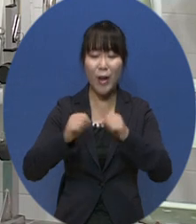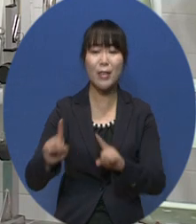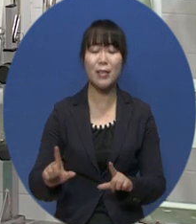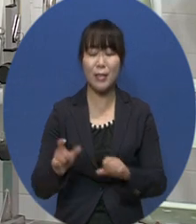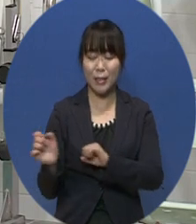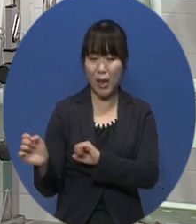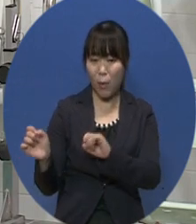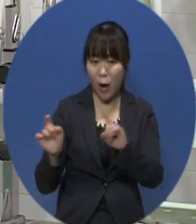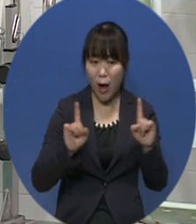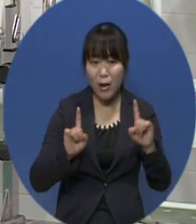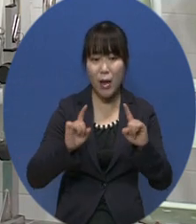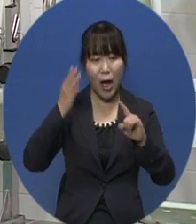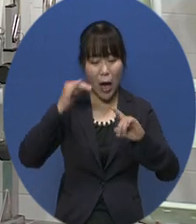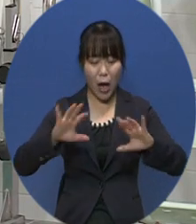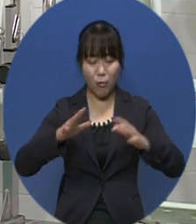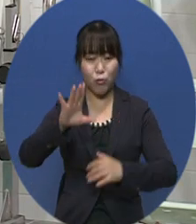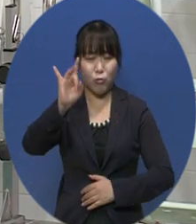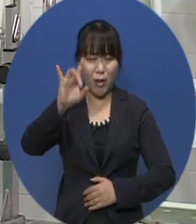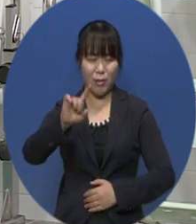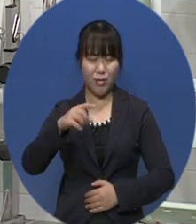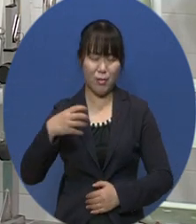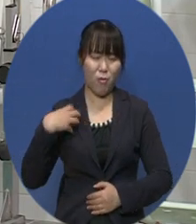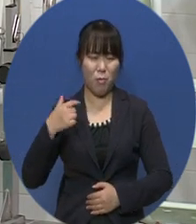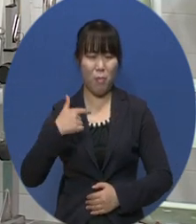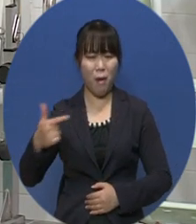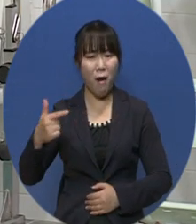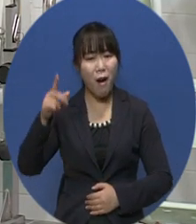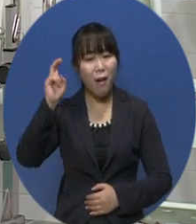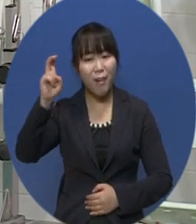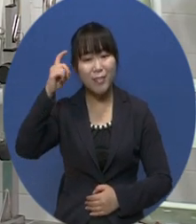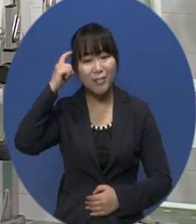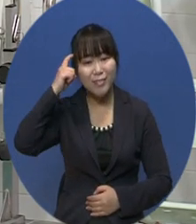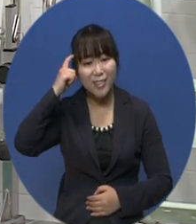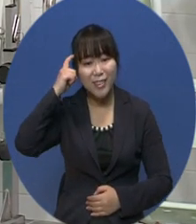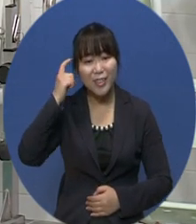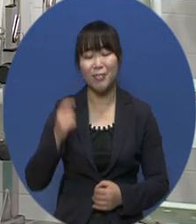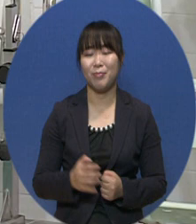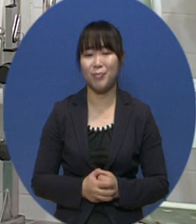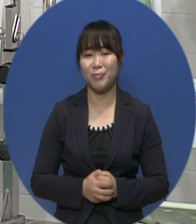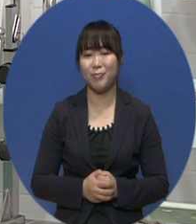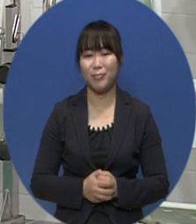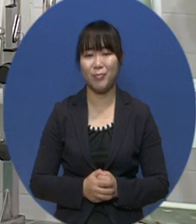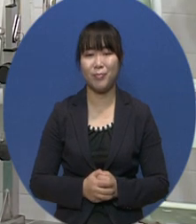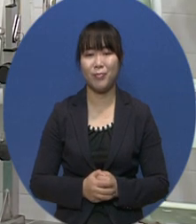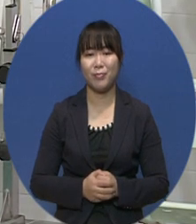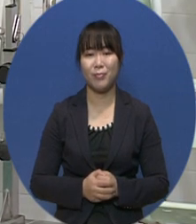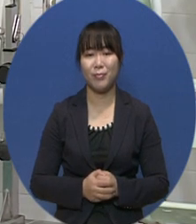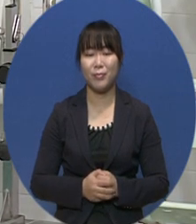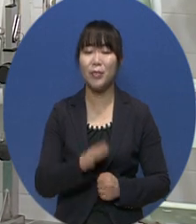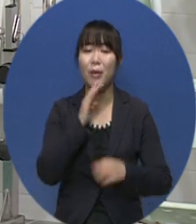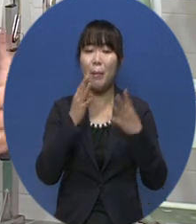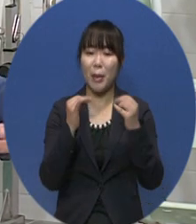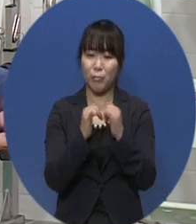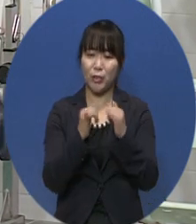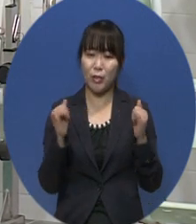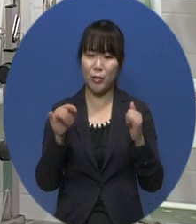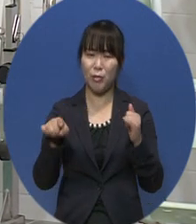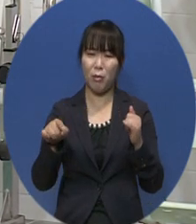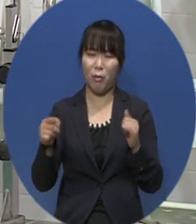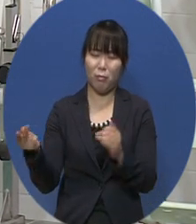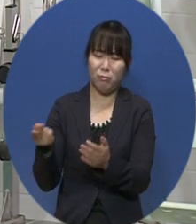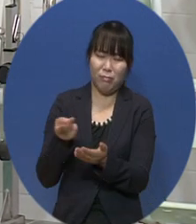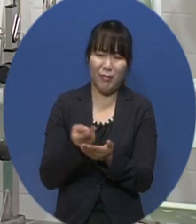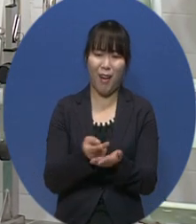재활에 국내 유일의 큰 역할을 하고 있다고 생각이 들거든요. 예. 자, 그래서 많은 분들이 여기에 들어오고 싶어